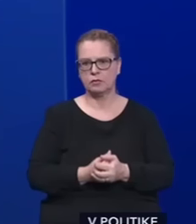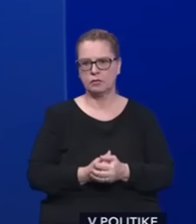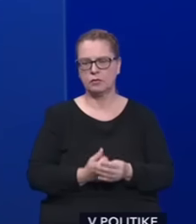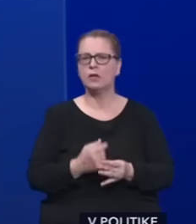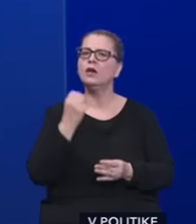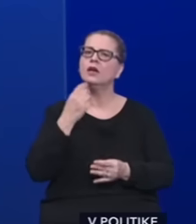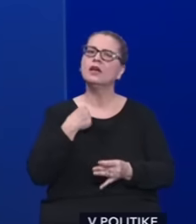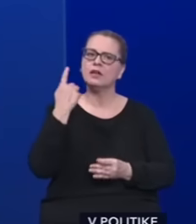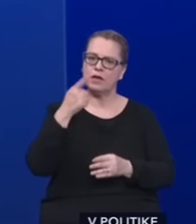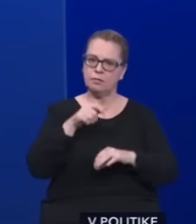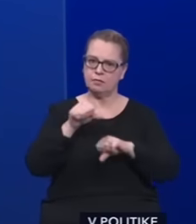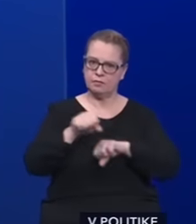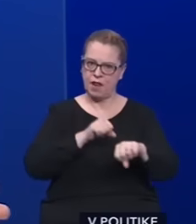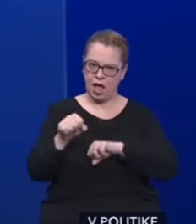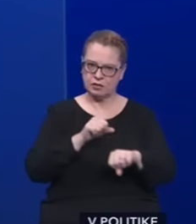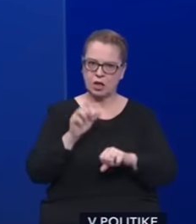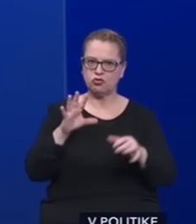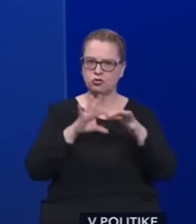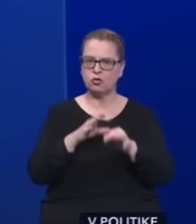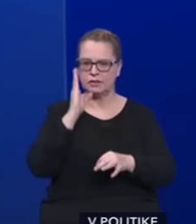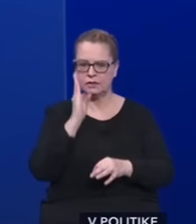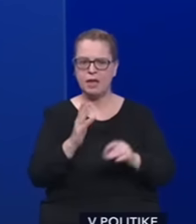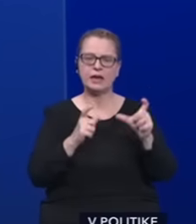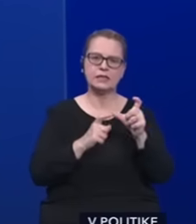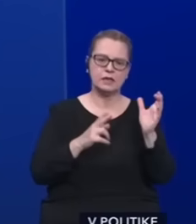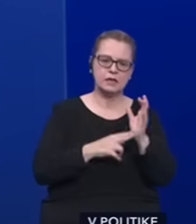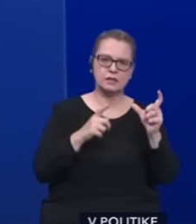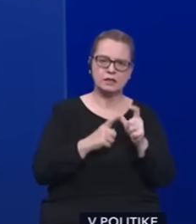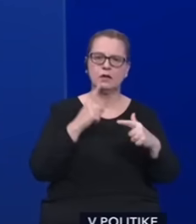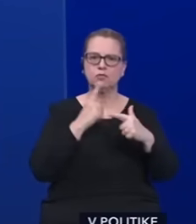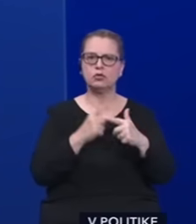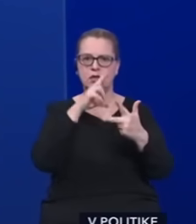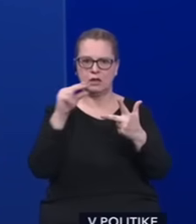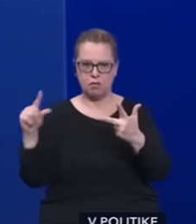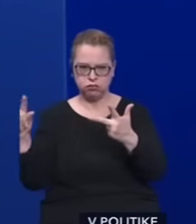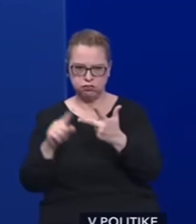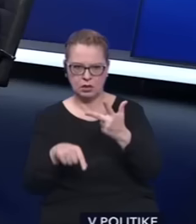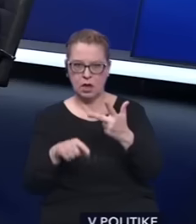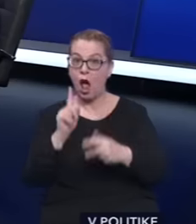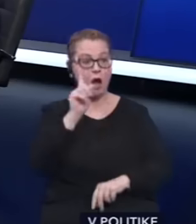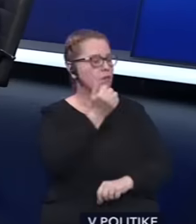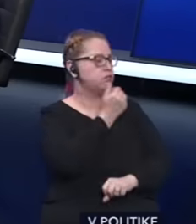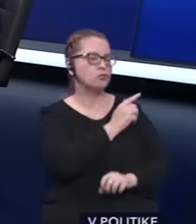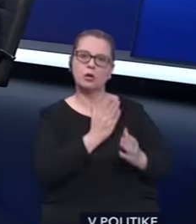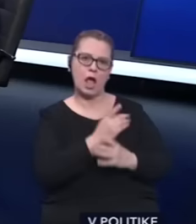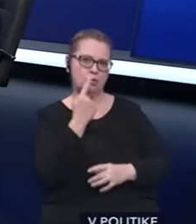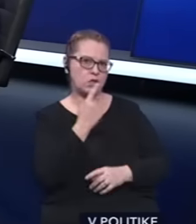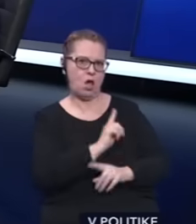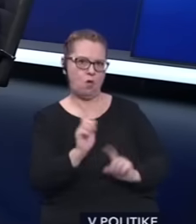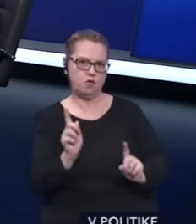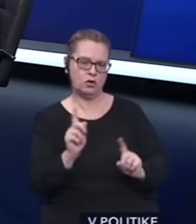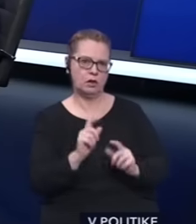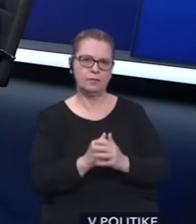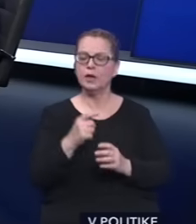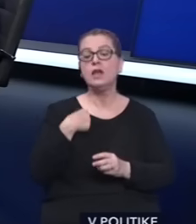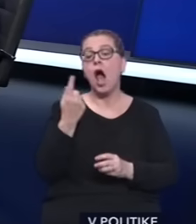tu vieme predstaviť vládu, čo sa týka Smeru, SNS a Republiky, tak pre to mňa proste... To nepovedal pán Danko, to sa ho musím zastať. Ja to budem tak hovoriť, že